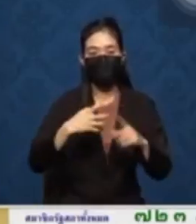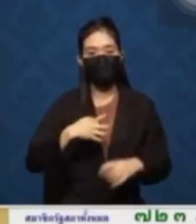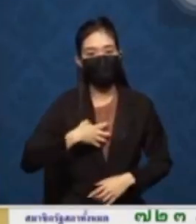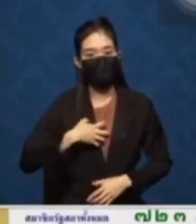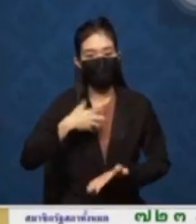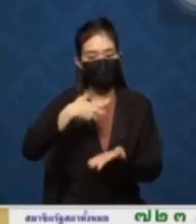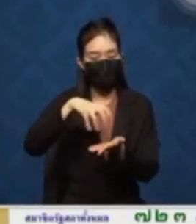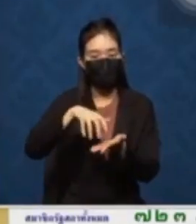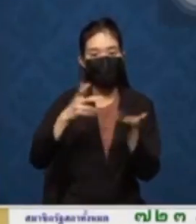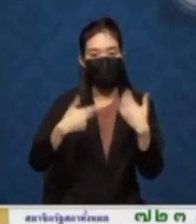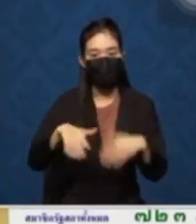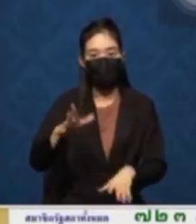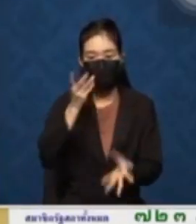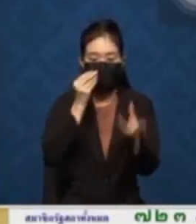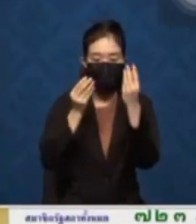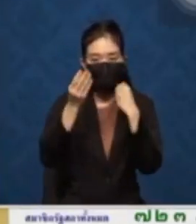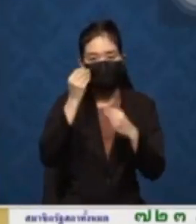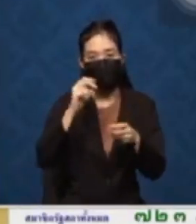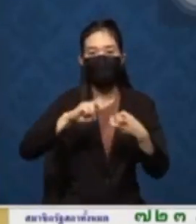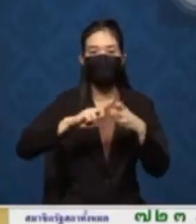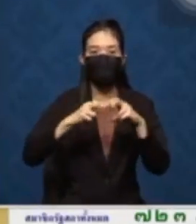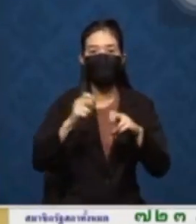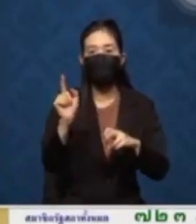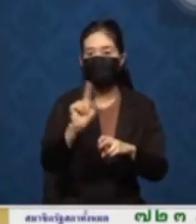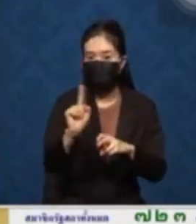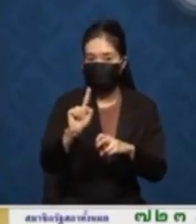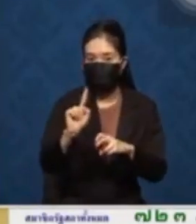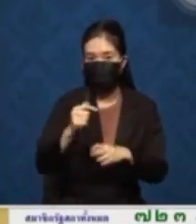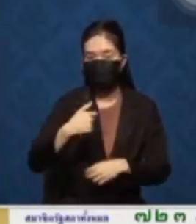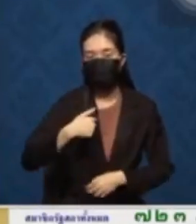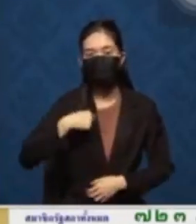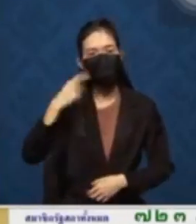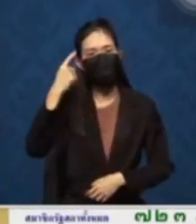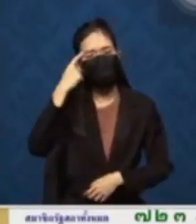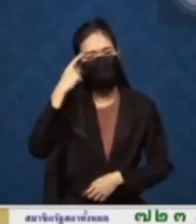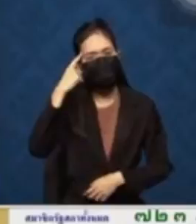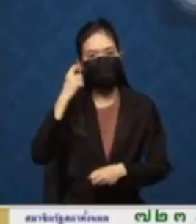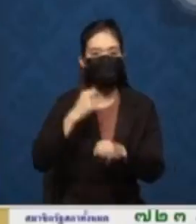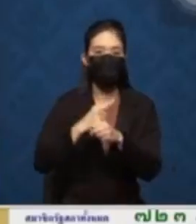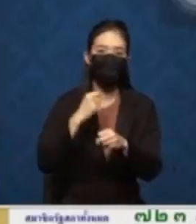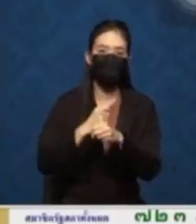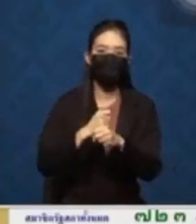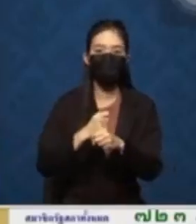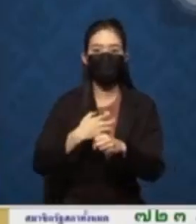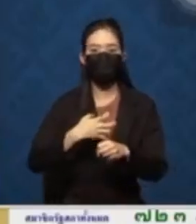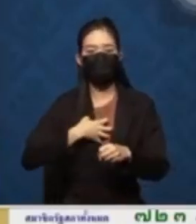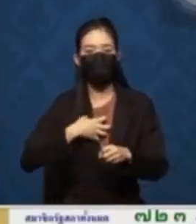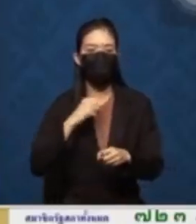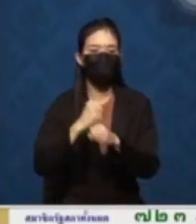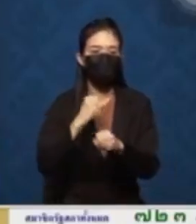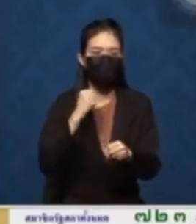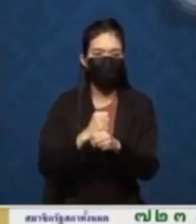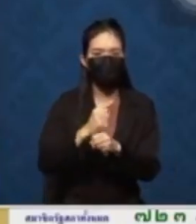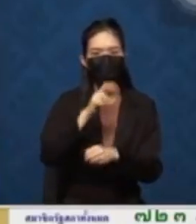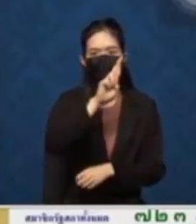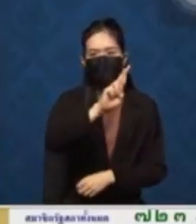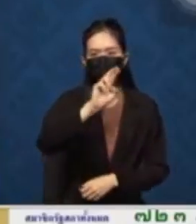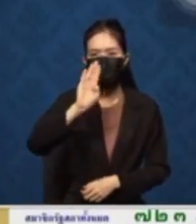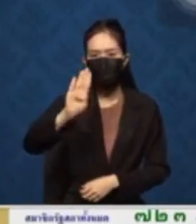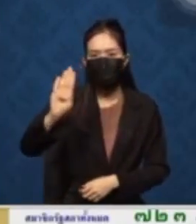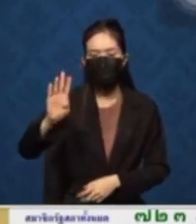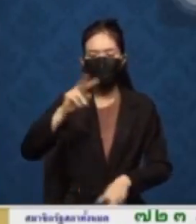ครับร่างแก้ไขรัฐธรรมนูญของเรานั้นไม่ได้ต้องการโจมตีใครในฐานะตัวบุคคลครับเราแค่ต้องการรื้อระบบที่มันไม่เป็นธรรมต่อสังค